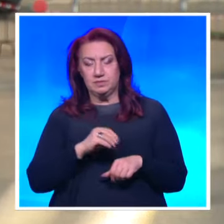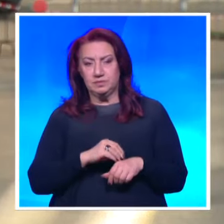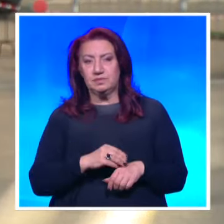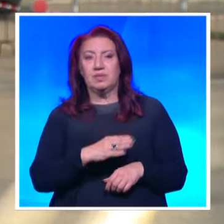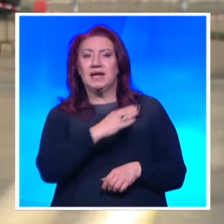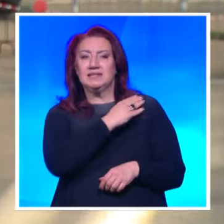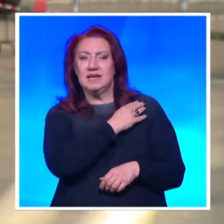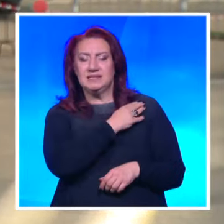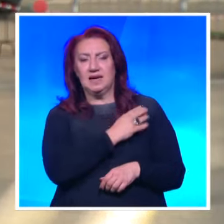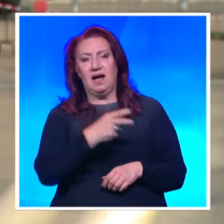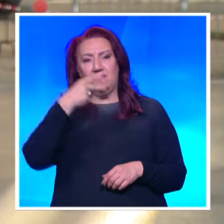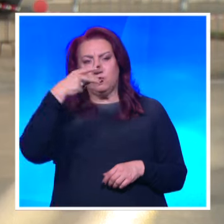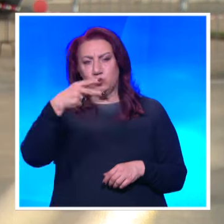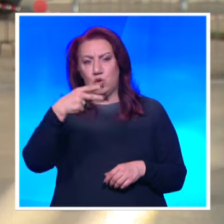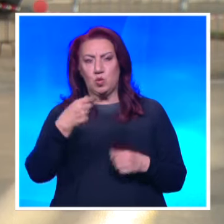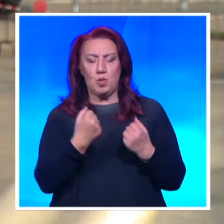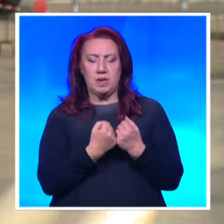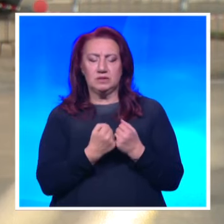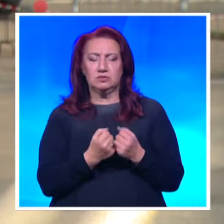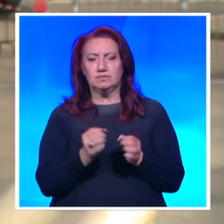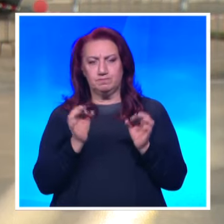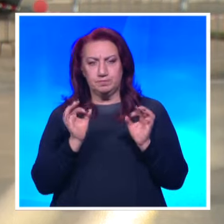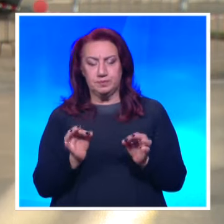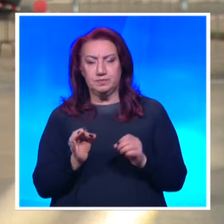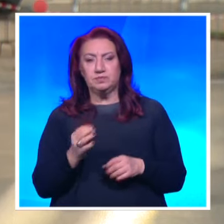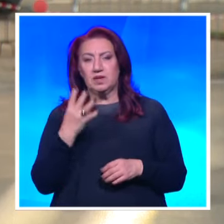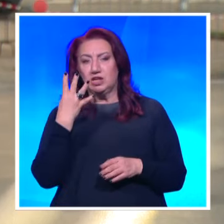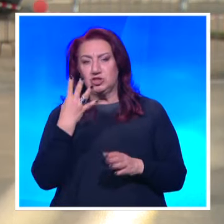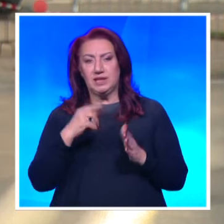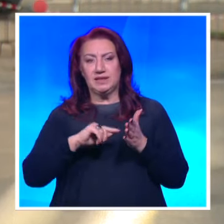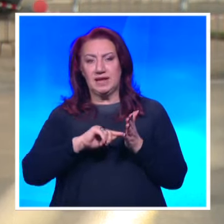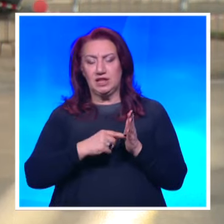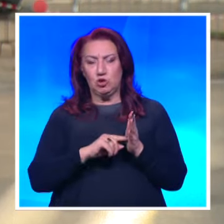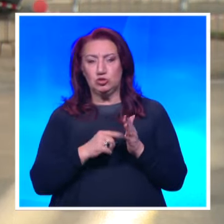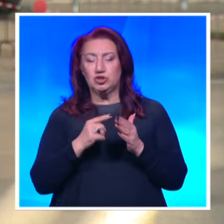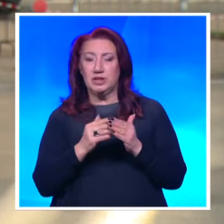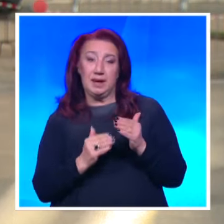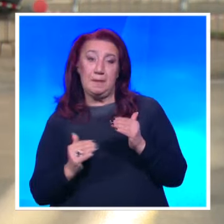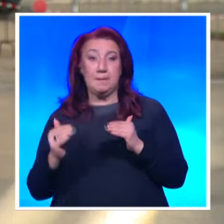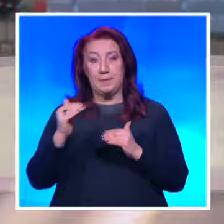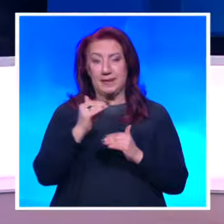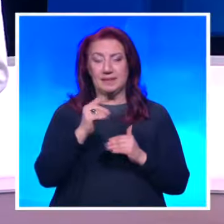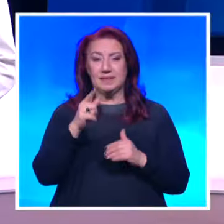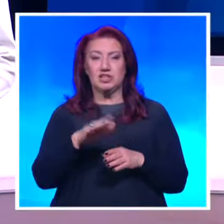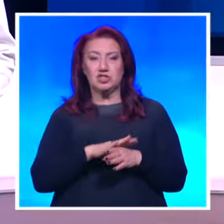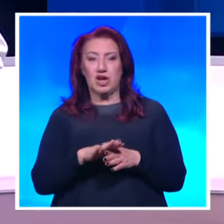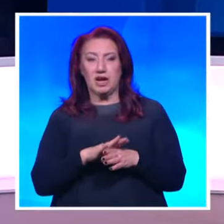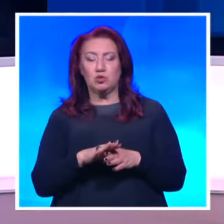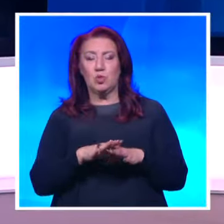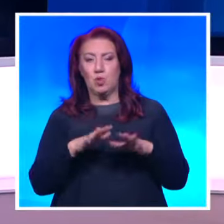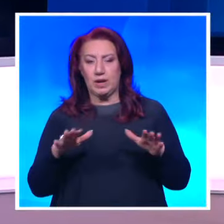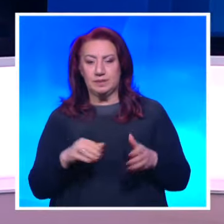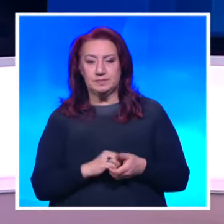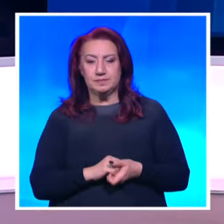бетонира втората позиция с 4 точки аванс пред Черно море, който именно среща Локомотив Пловдив. Благодаря ти,